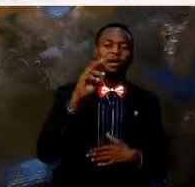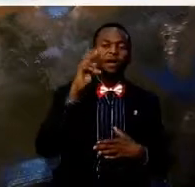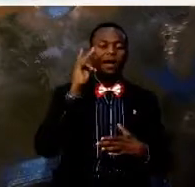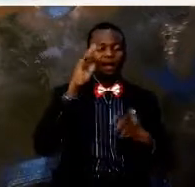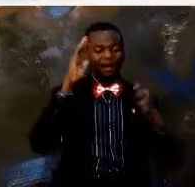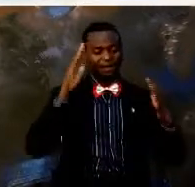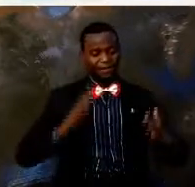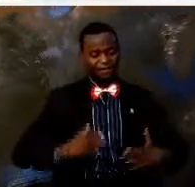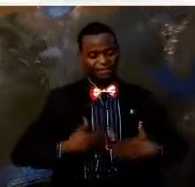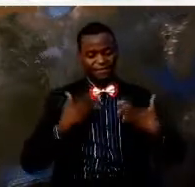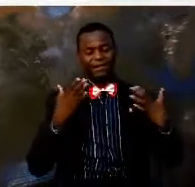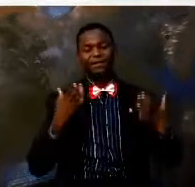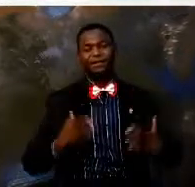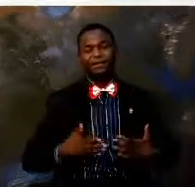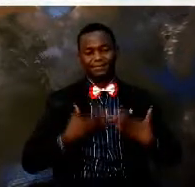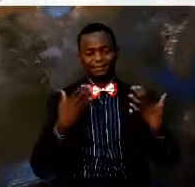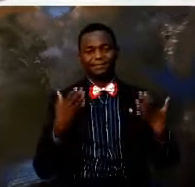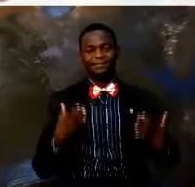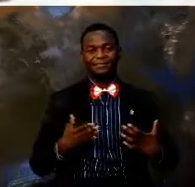akafurahi.